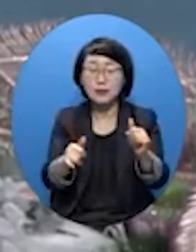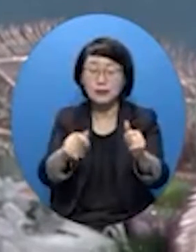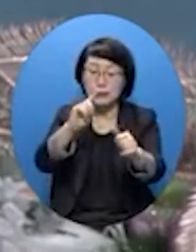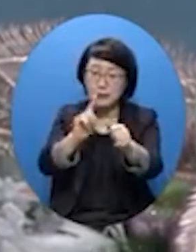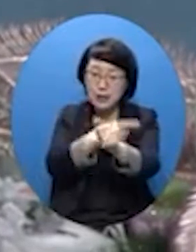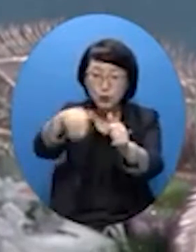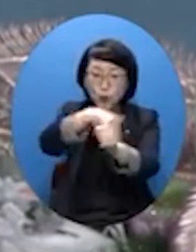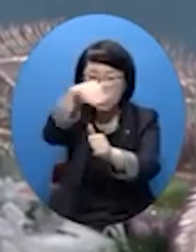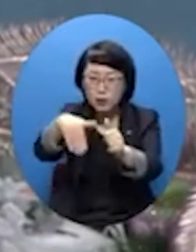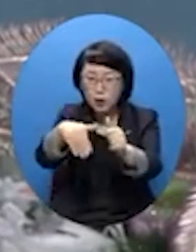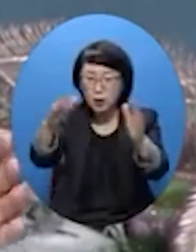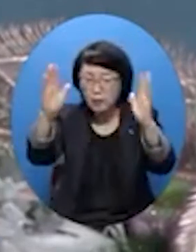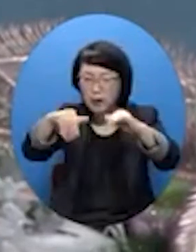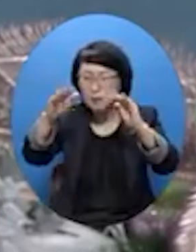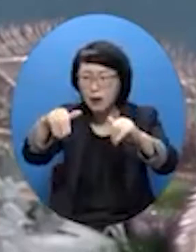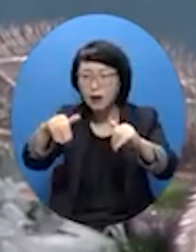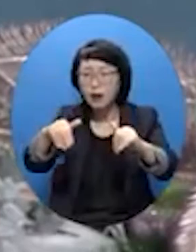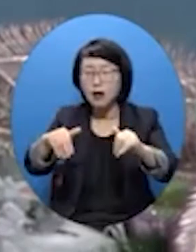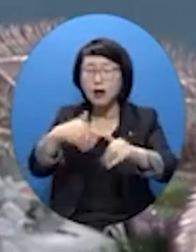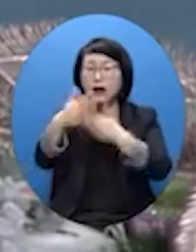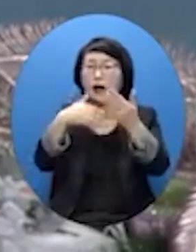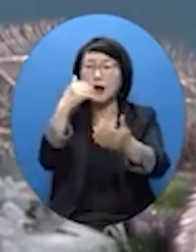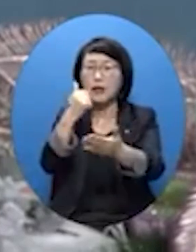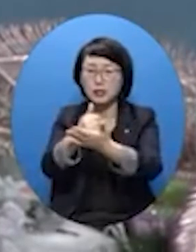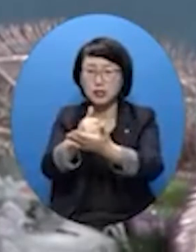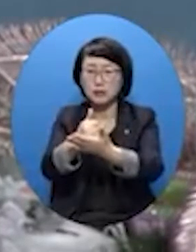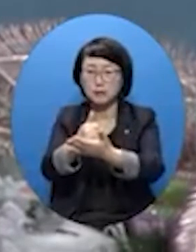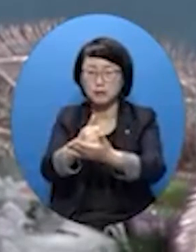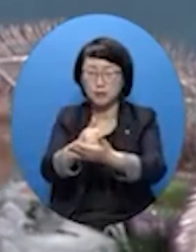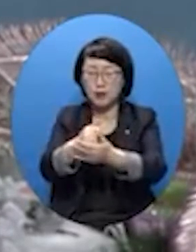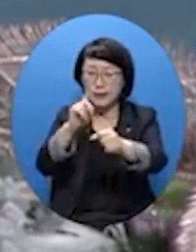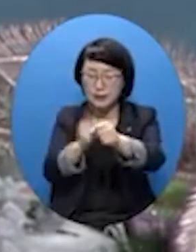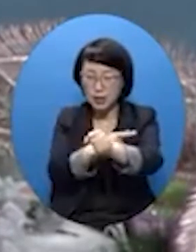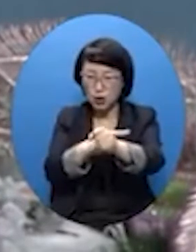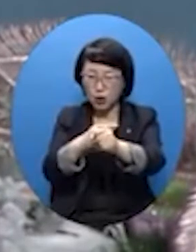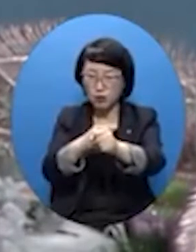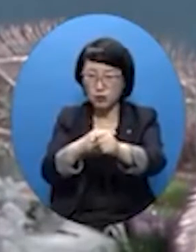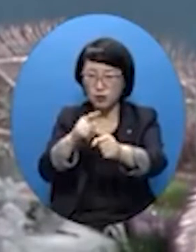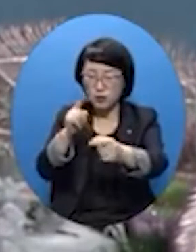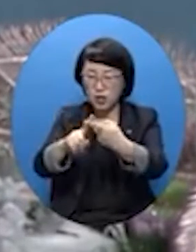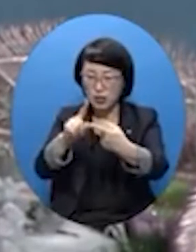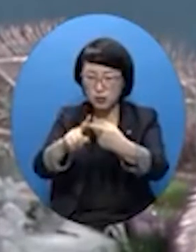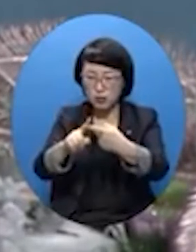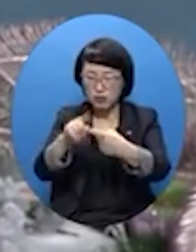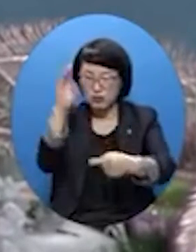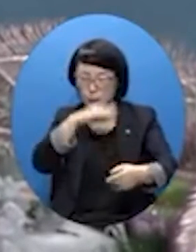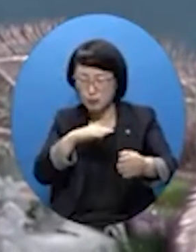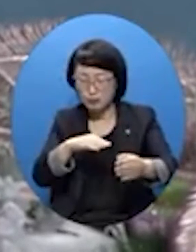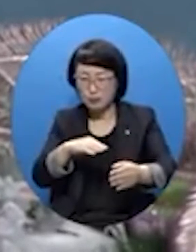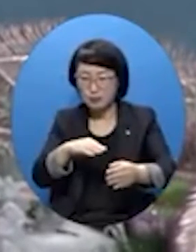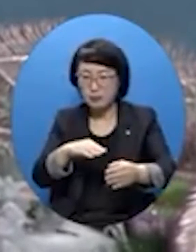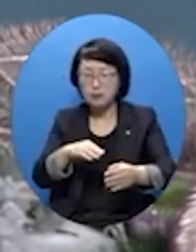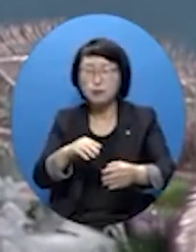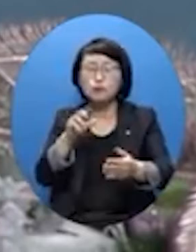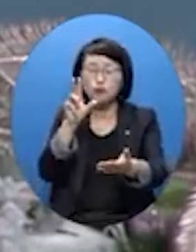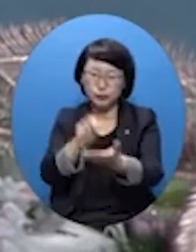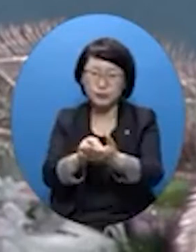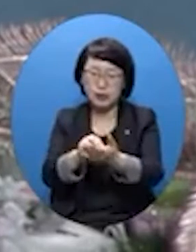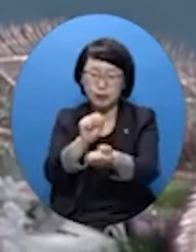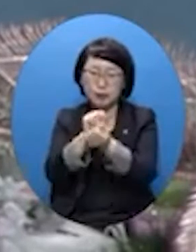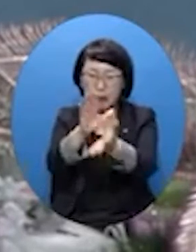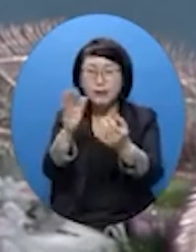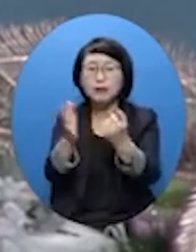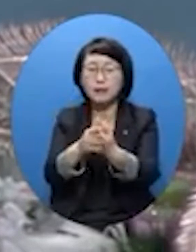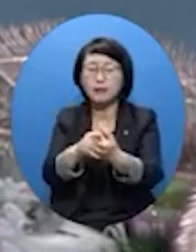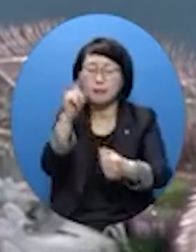자연환경을 파괴하고 하나님의 자연질서를 무너뜨려서 이런 재앙이 다가온 것입니다. 이런 악성 바이러스가 퍼지게 된